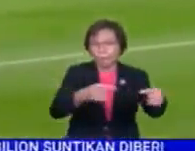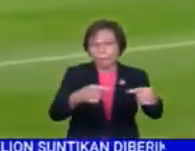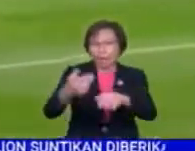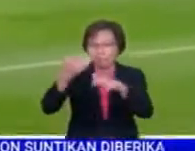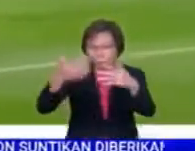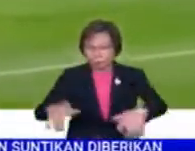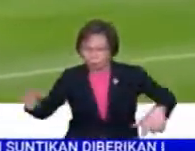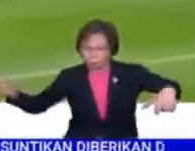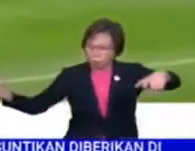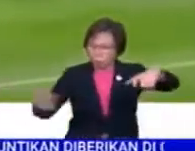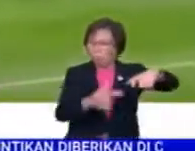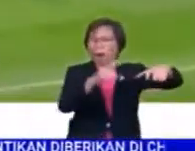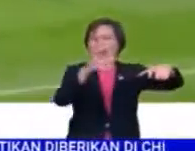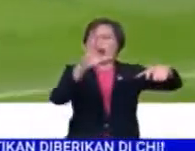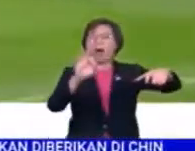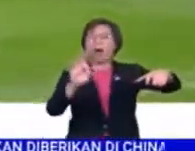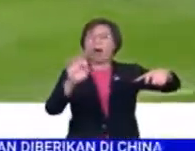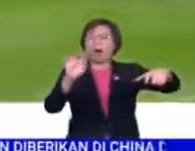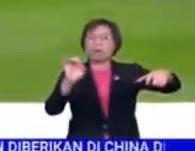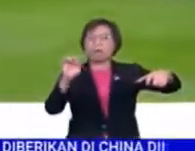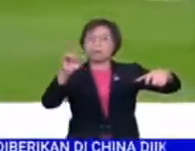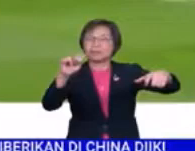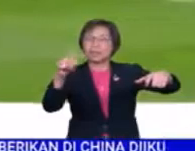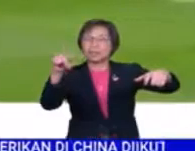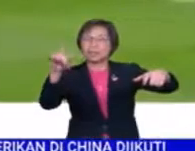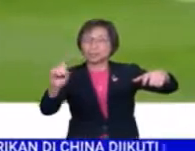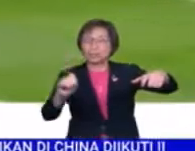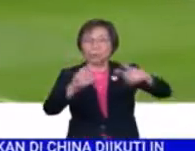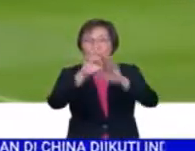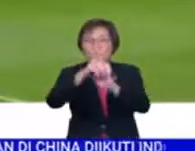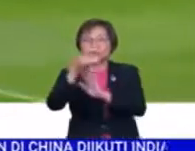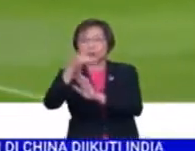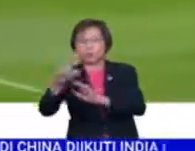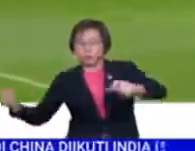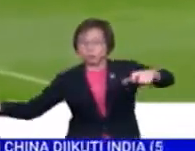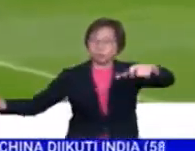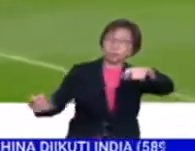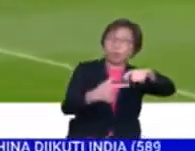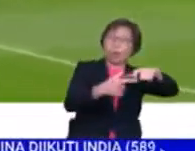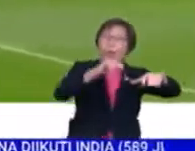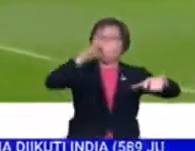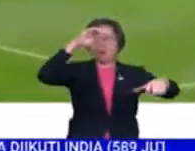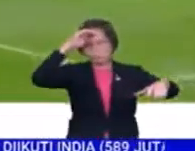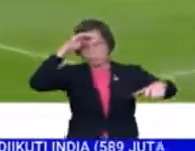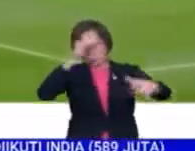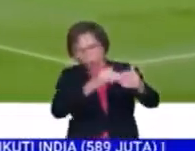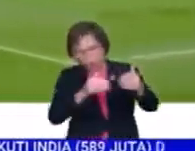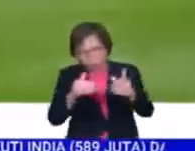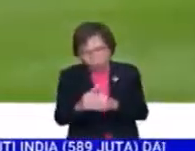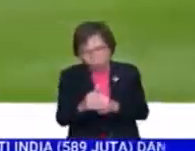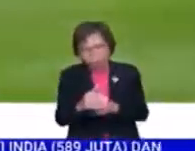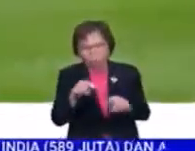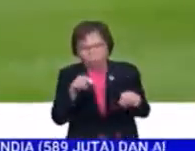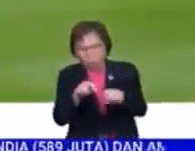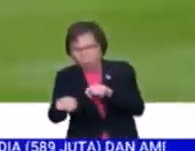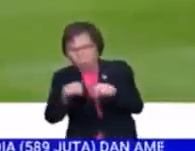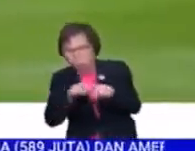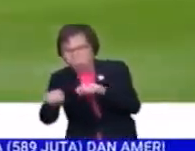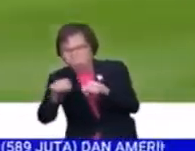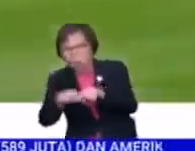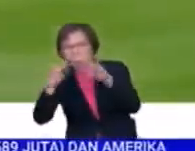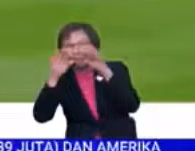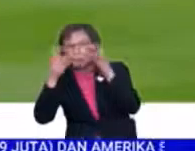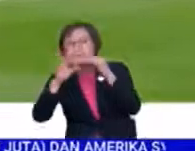sebelum jaringan Fernando Rodriguez pada minit ke-17 berjaya meletakkan JDT2 di depan. Serangan dilancarkan